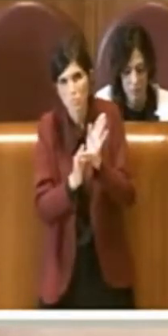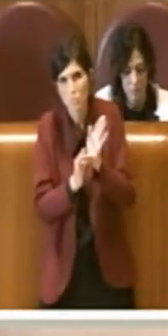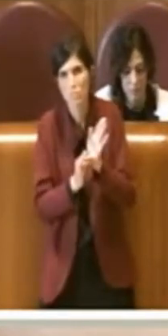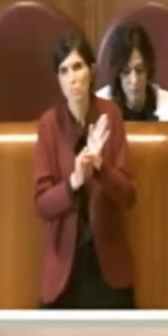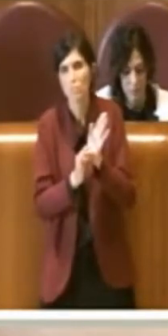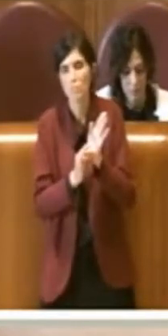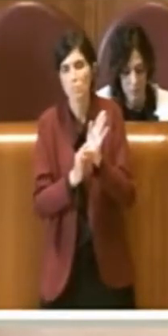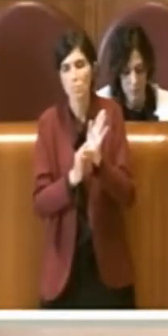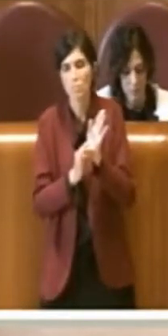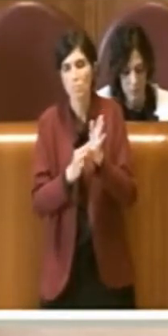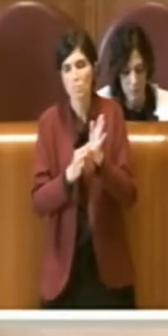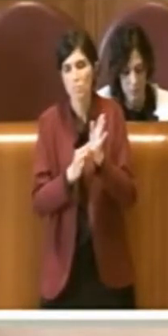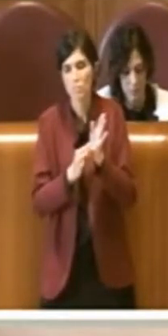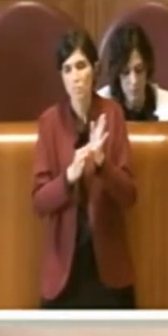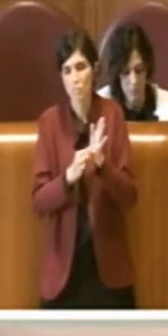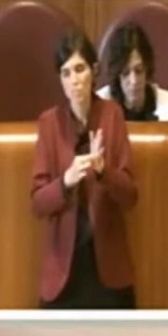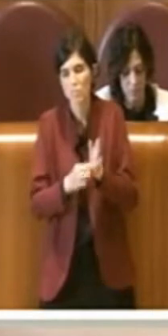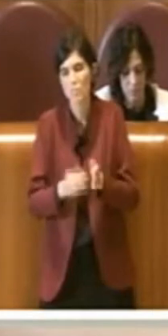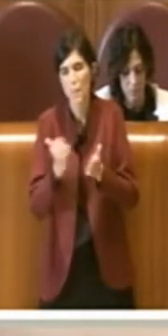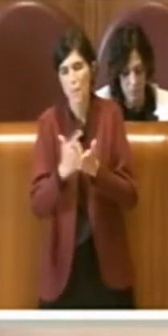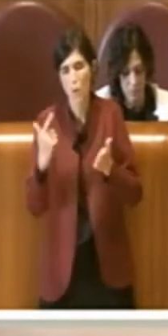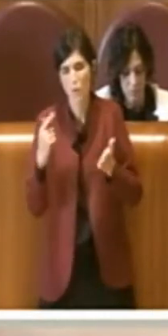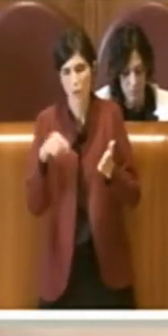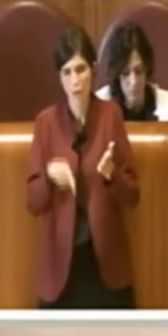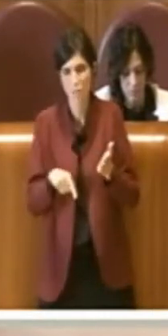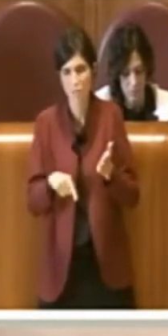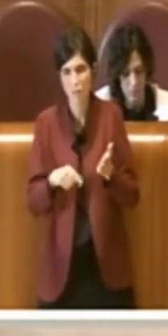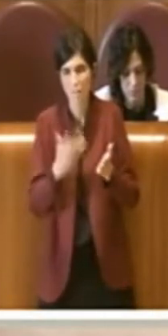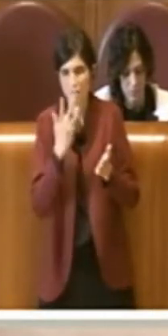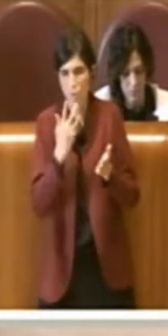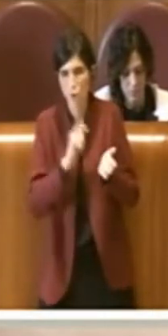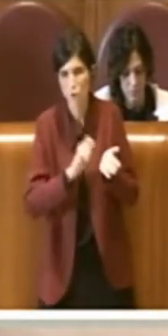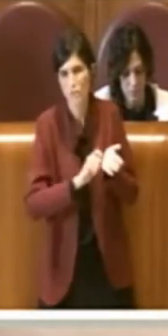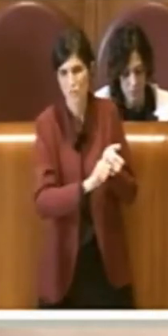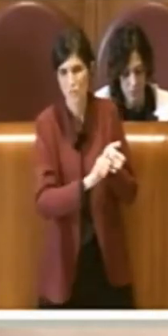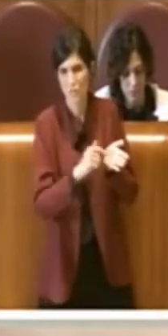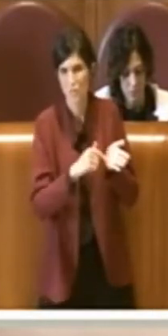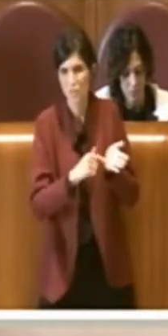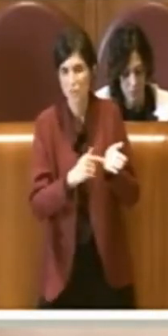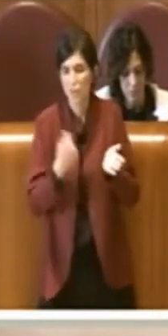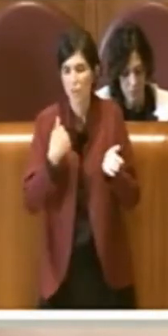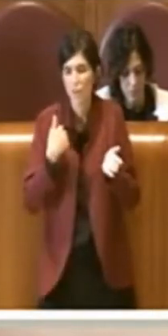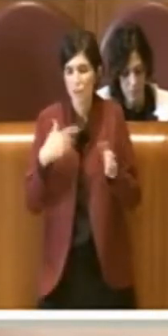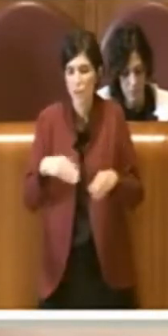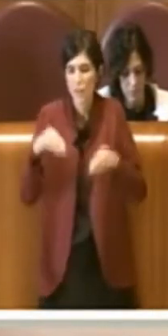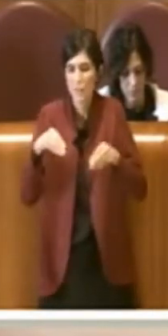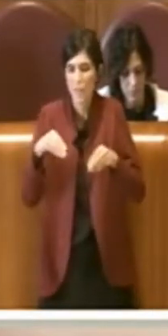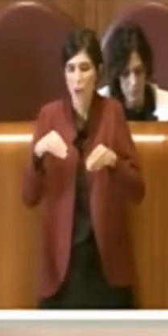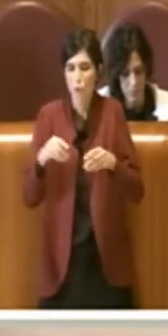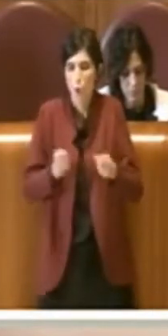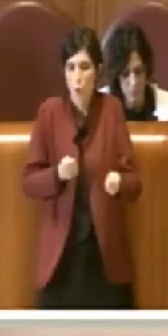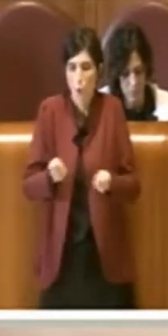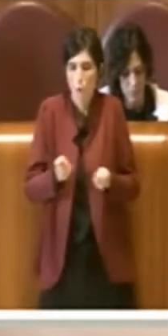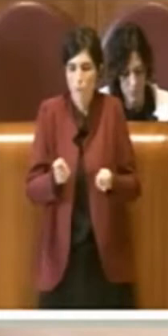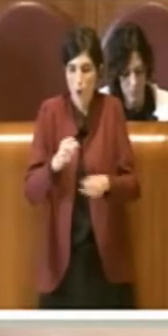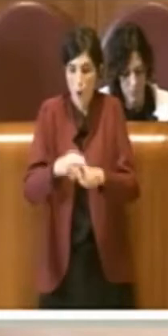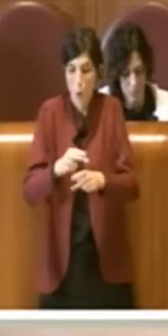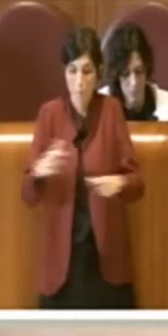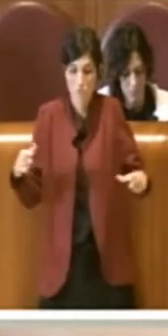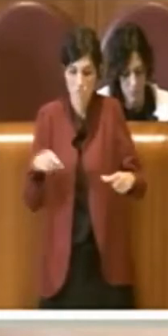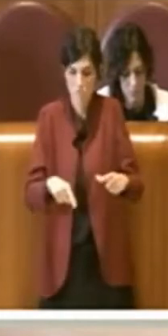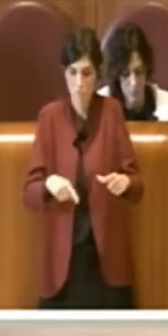alcuni aspetti decisamente importanti. Noi quando abbiamo iniziato a governare questa città